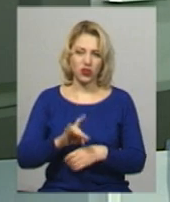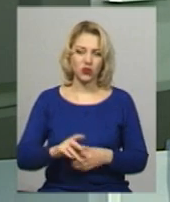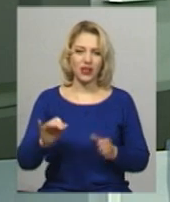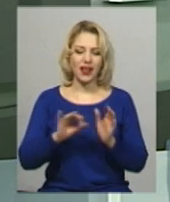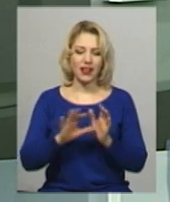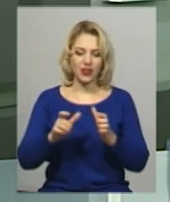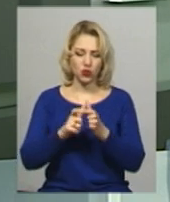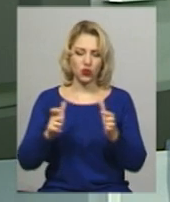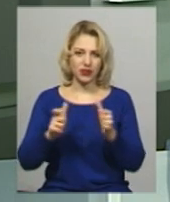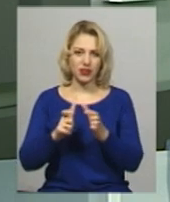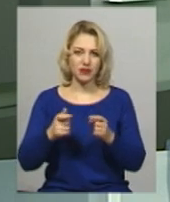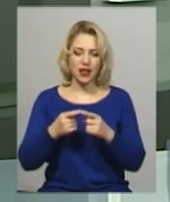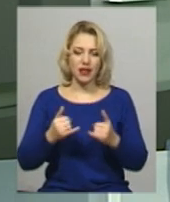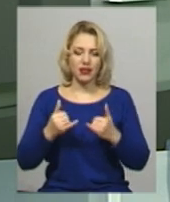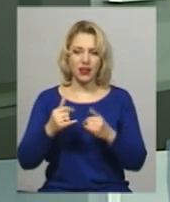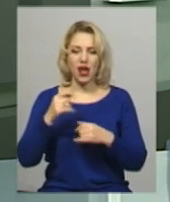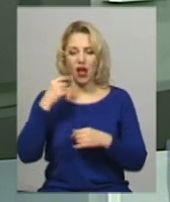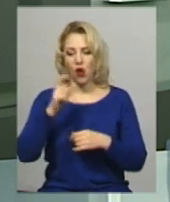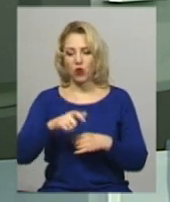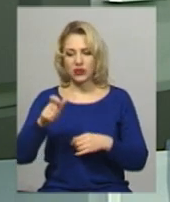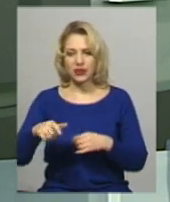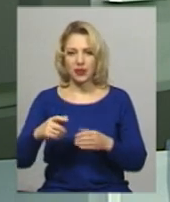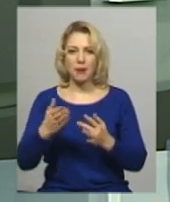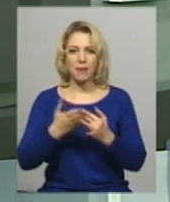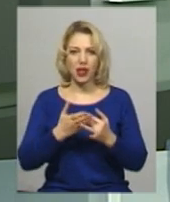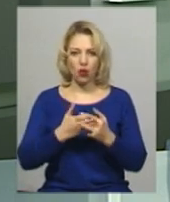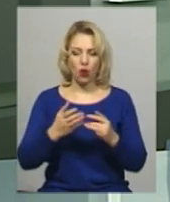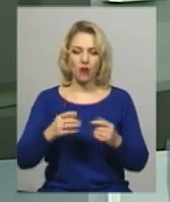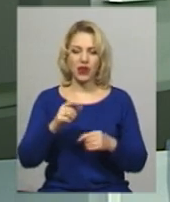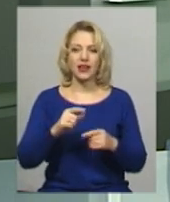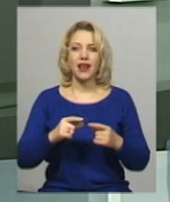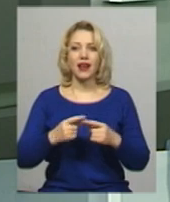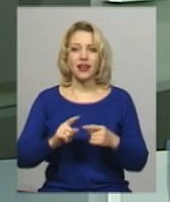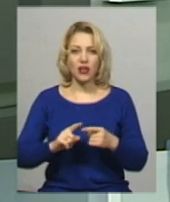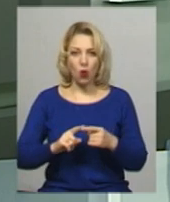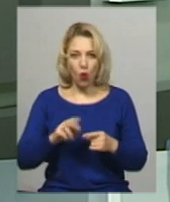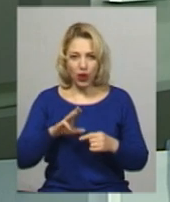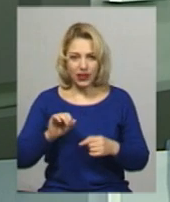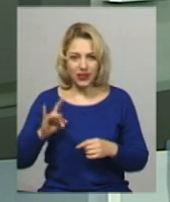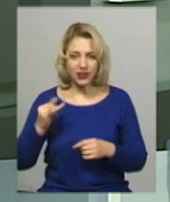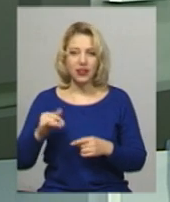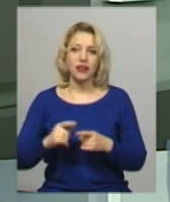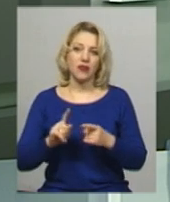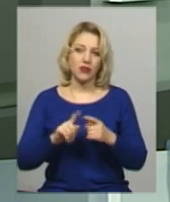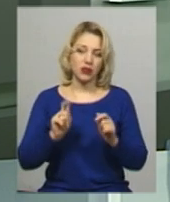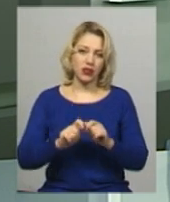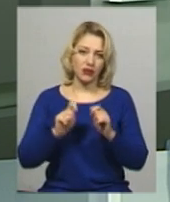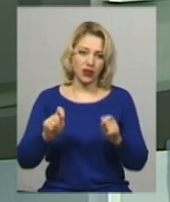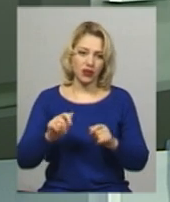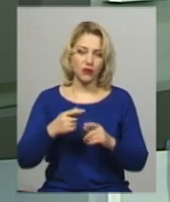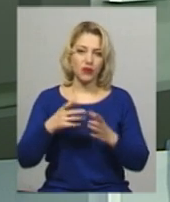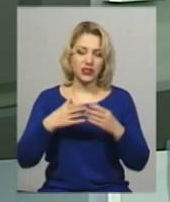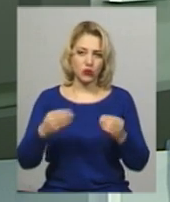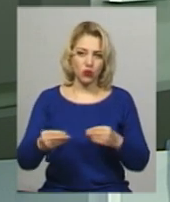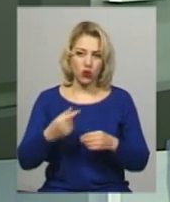Електронні проїзні картки для осіб пільгових категорій можуть з'явитись у Хмельницькому навесні. Про це розповідає начальник управління праці та соціального захисту